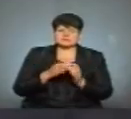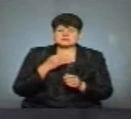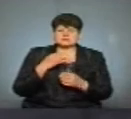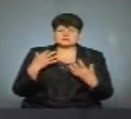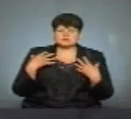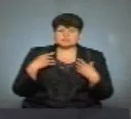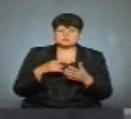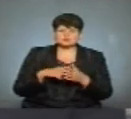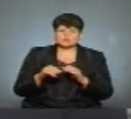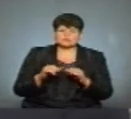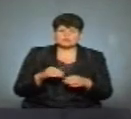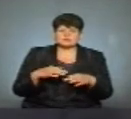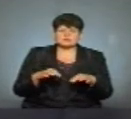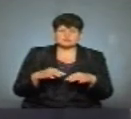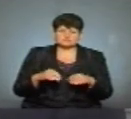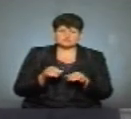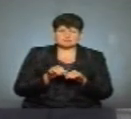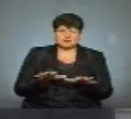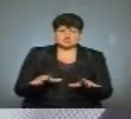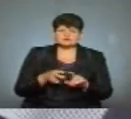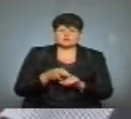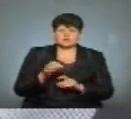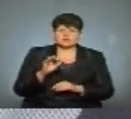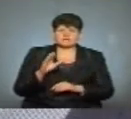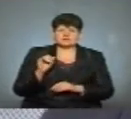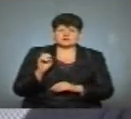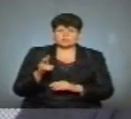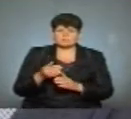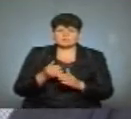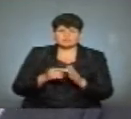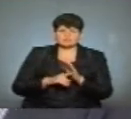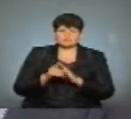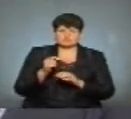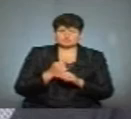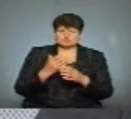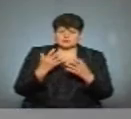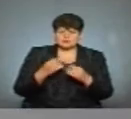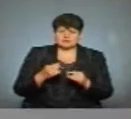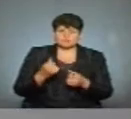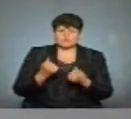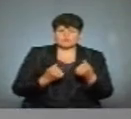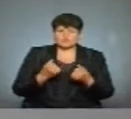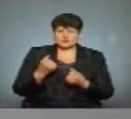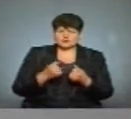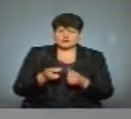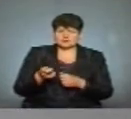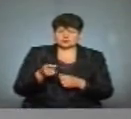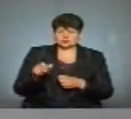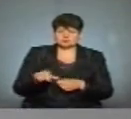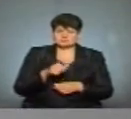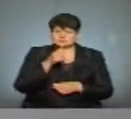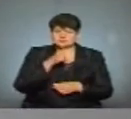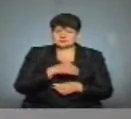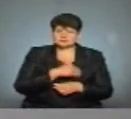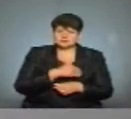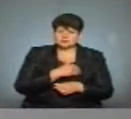начальник міського управління транспортних мереж та зв'язку Олег Вітрук, перед початком робочого дня водіям та кондукторам вимірюють температуру. Автобуси